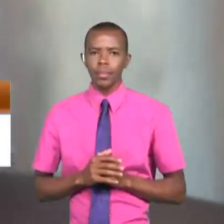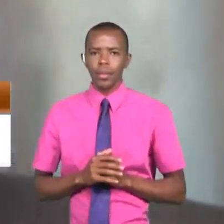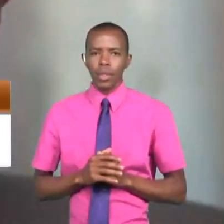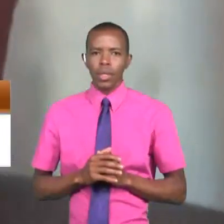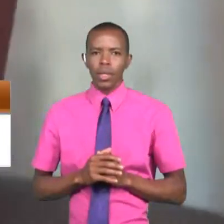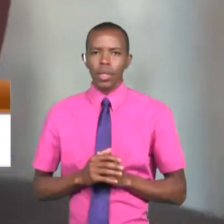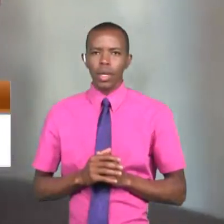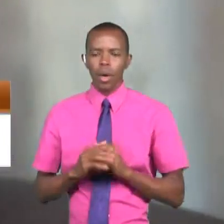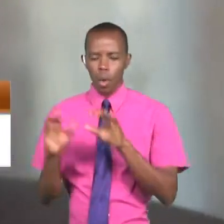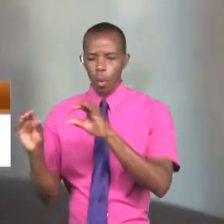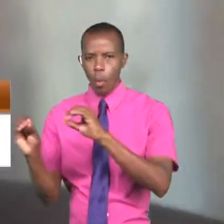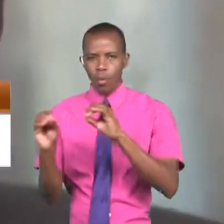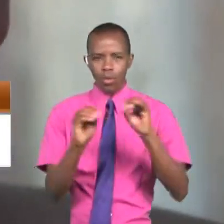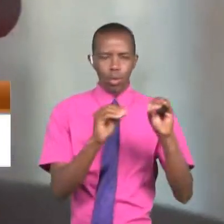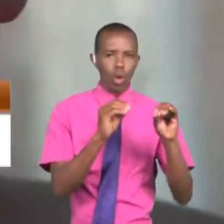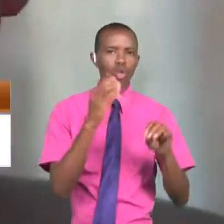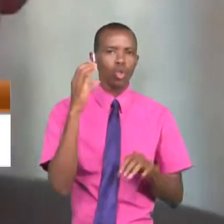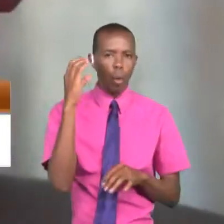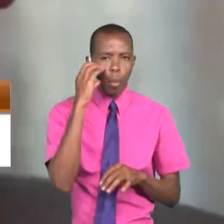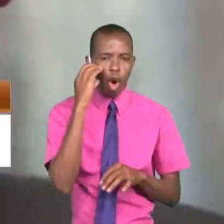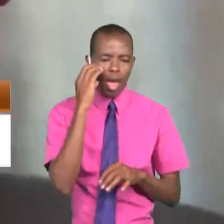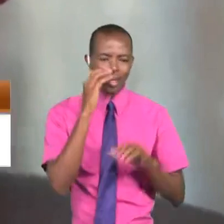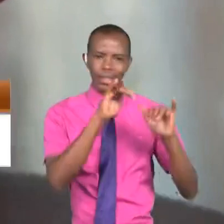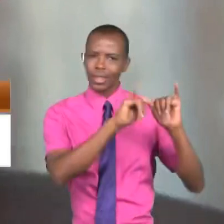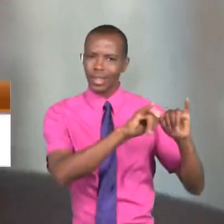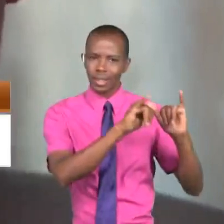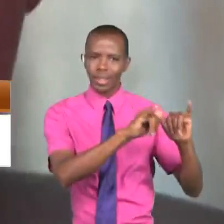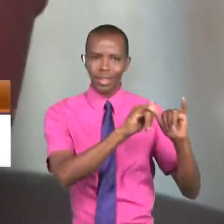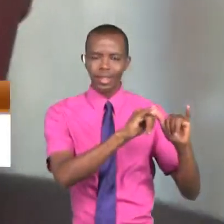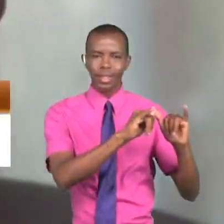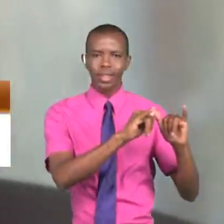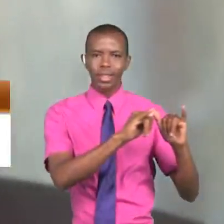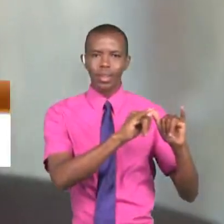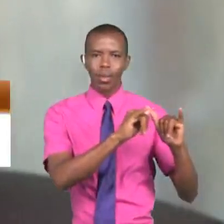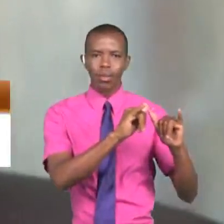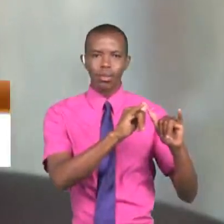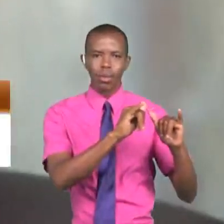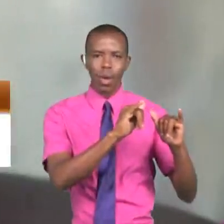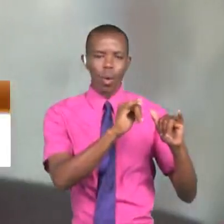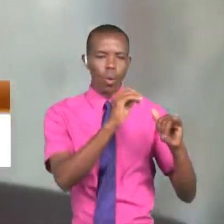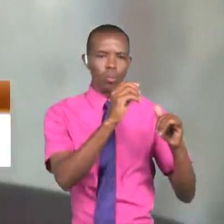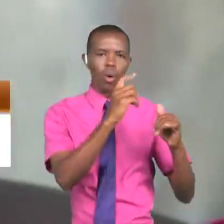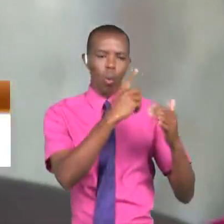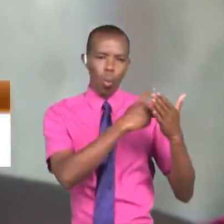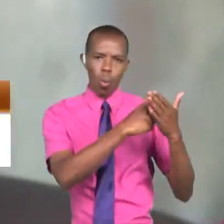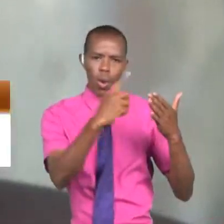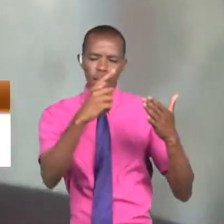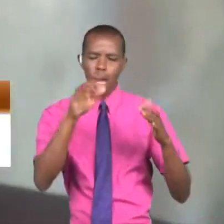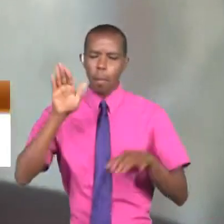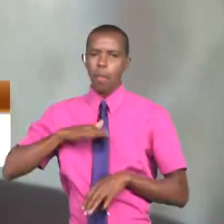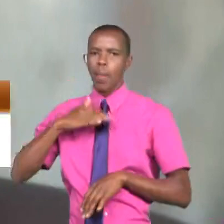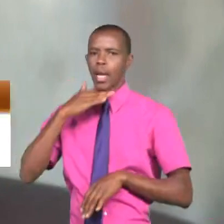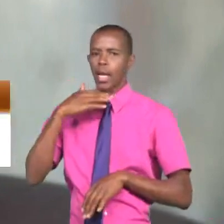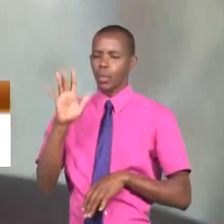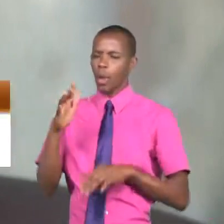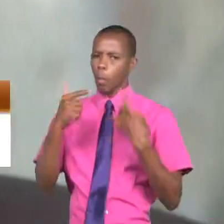Tukapeleka ngo atomboya. Kukaa huko like nimekaa huko like a week. So mama alikuwa shapas, lakini sikuwa